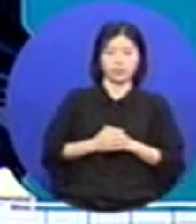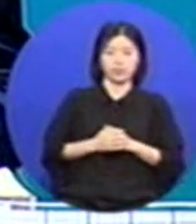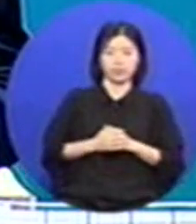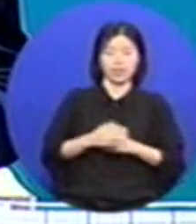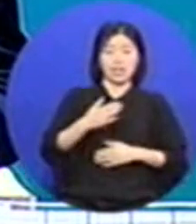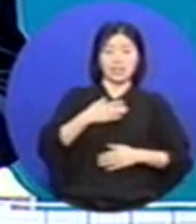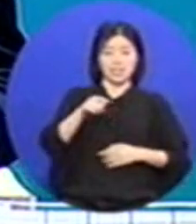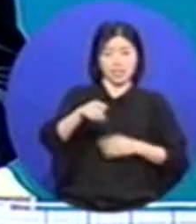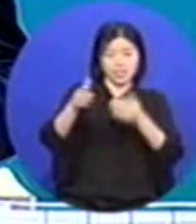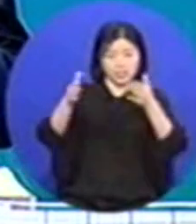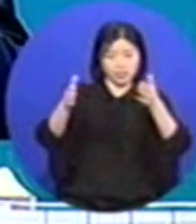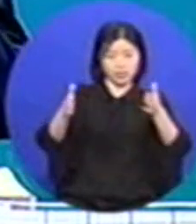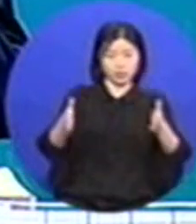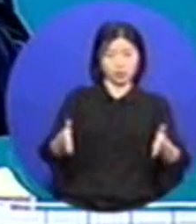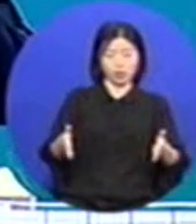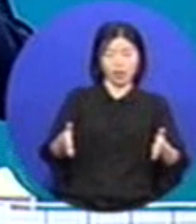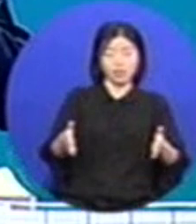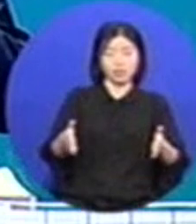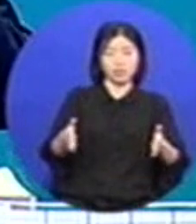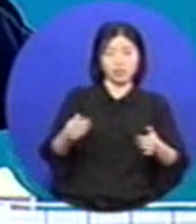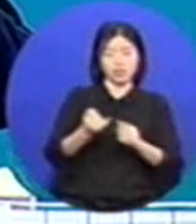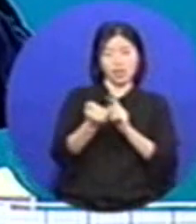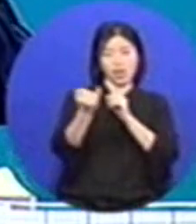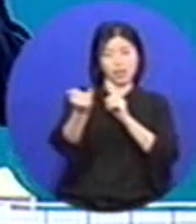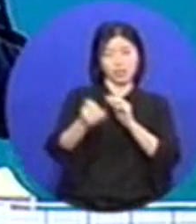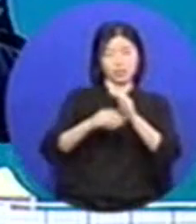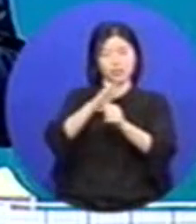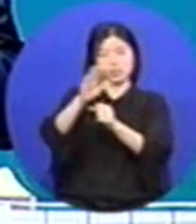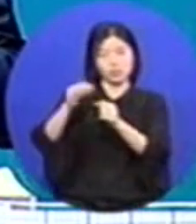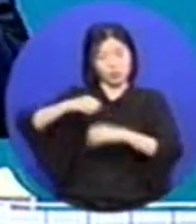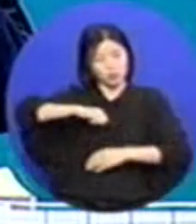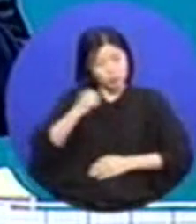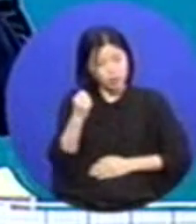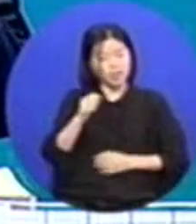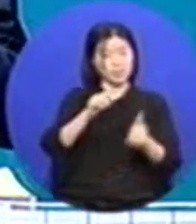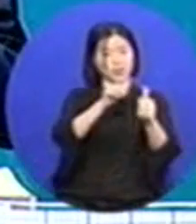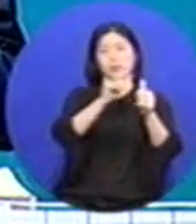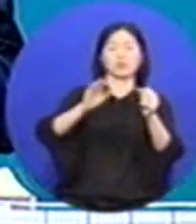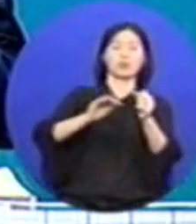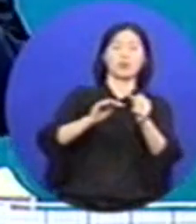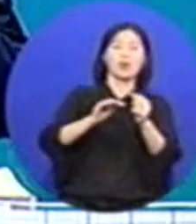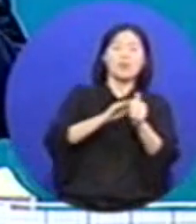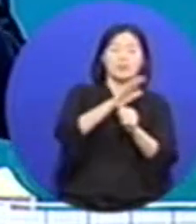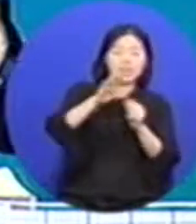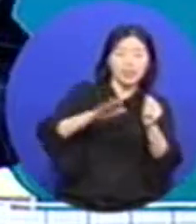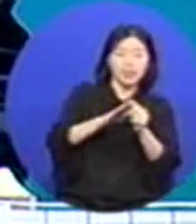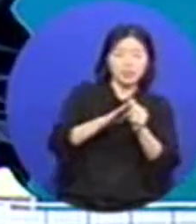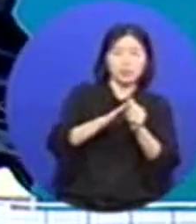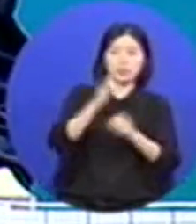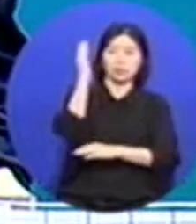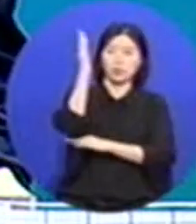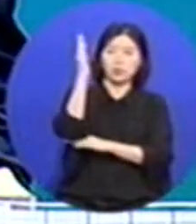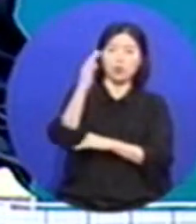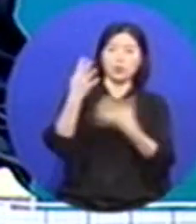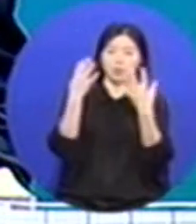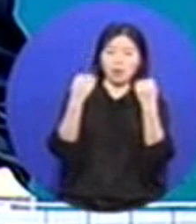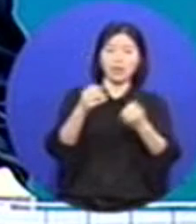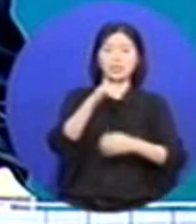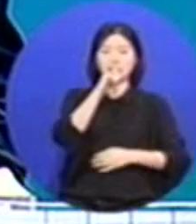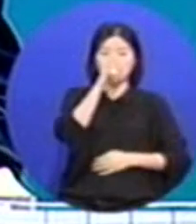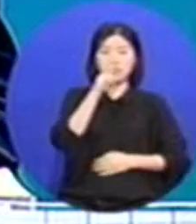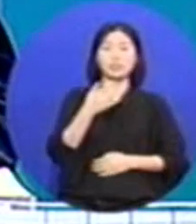제가 그동안 예 안에는 순종 하세요 남편은 사랑하세요 설교도 여러분 했고 강의도 많이 했습니다